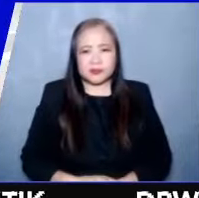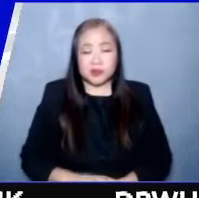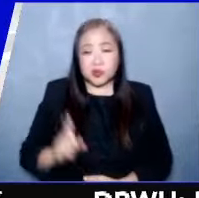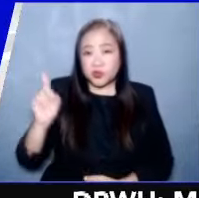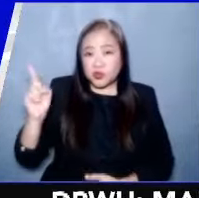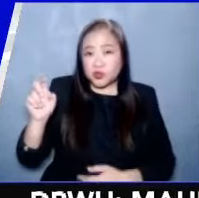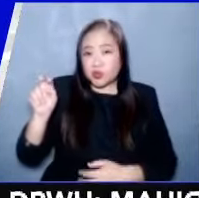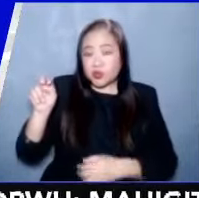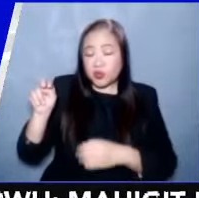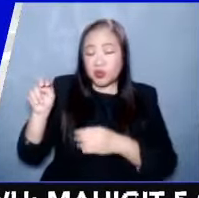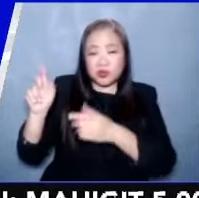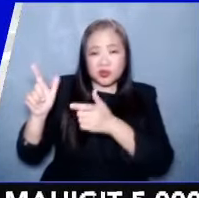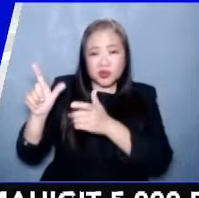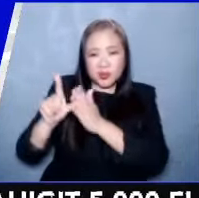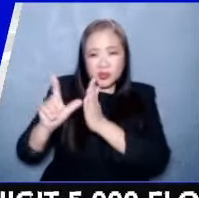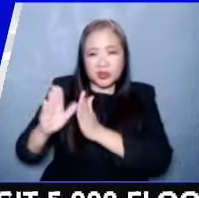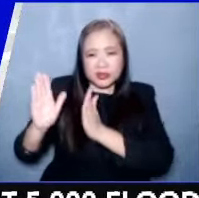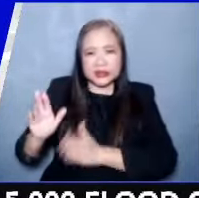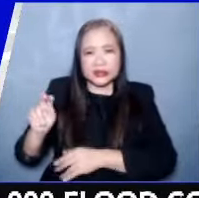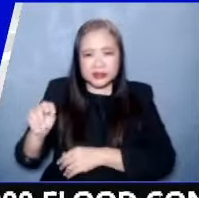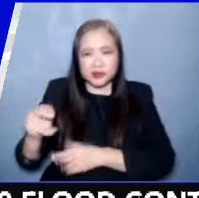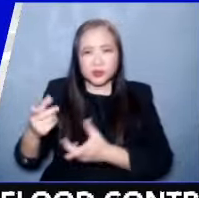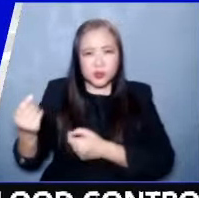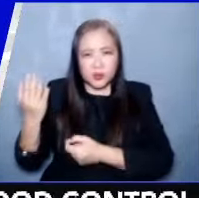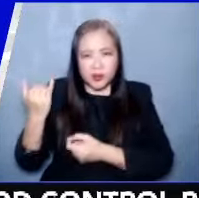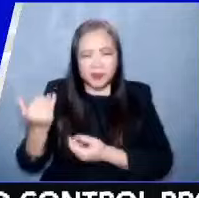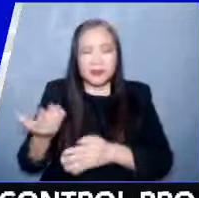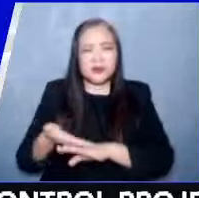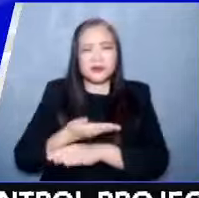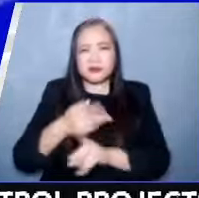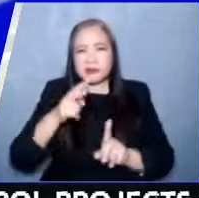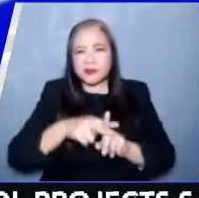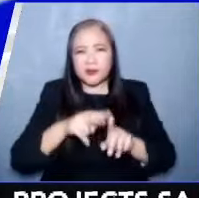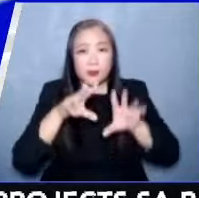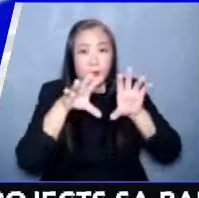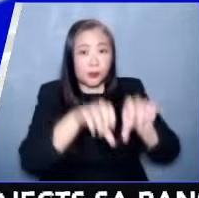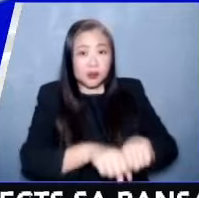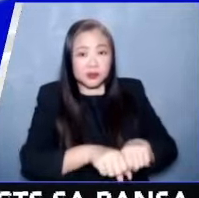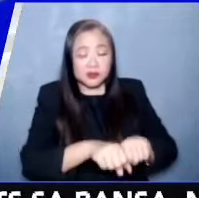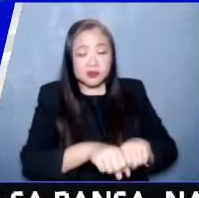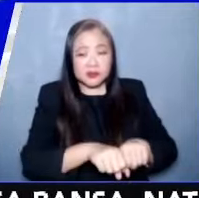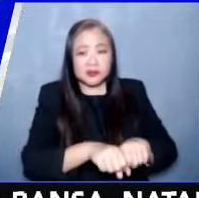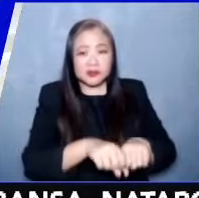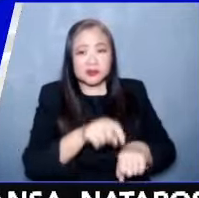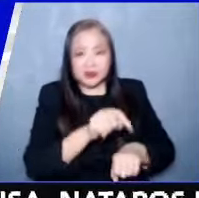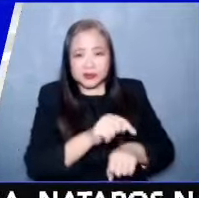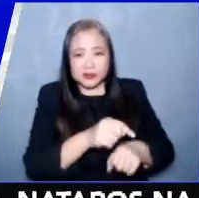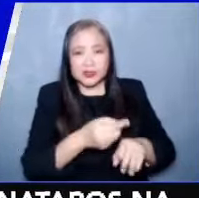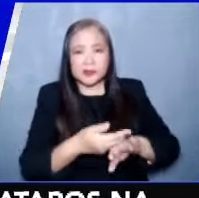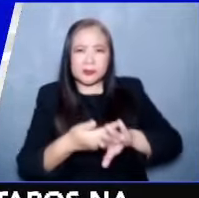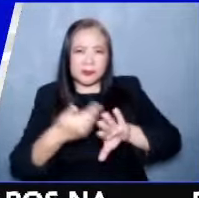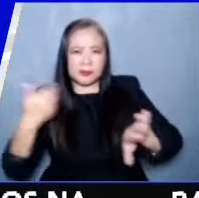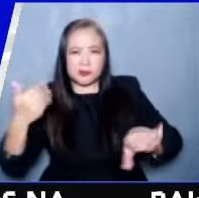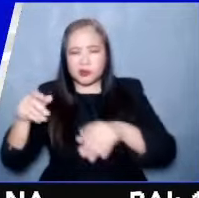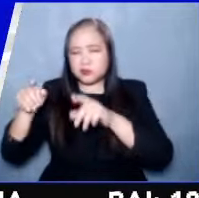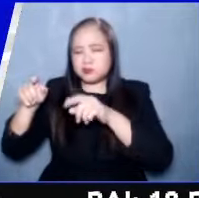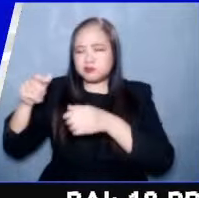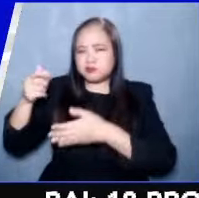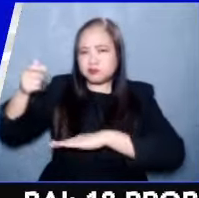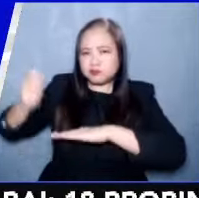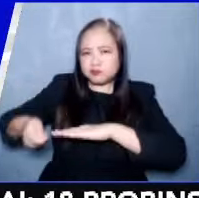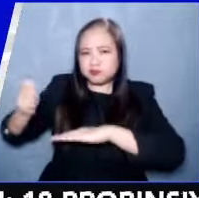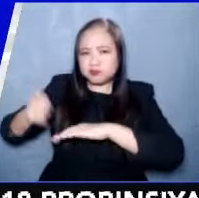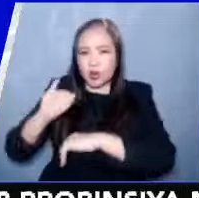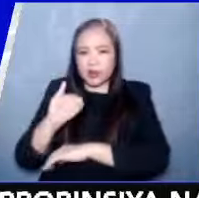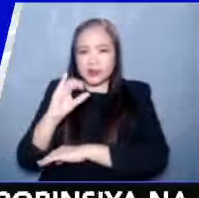bago siya mag-apply ng warrant of arrest sa pre-trial chamber ng ICC, kailangan